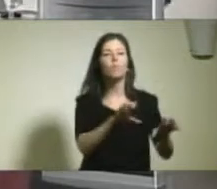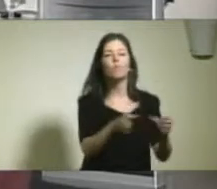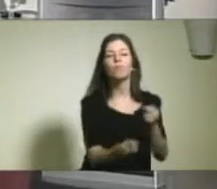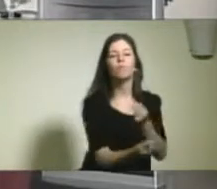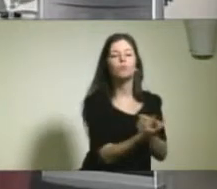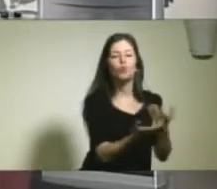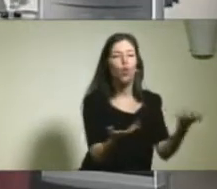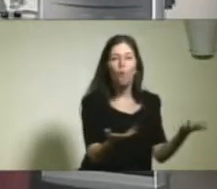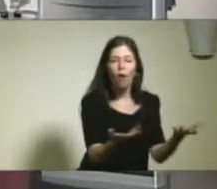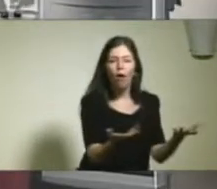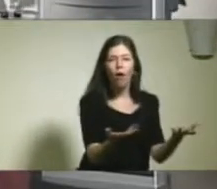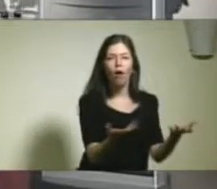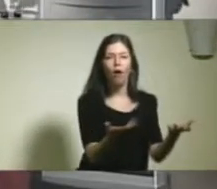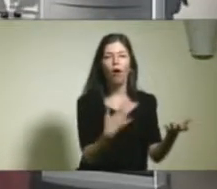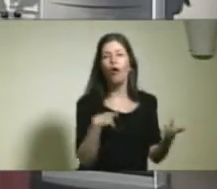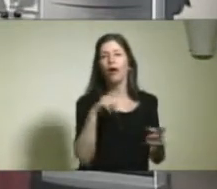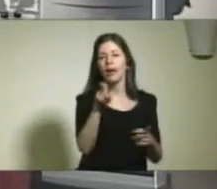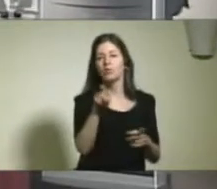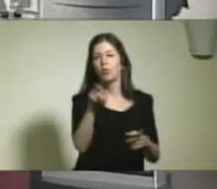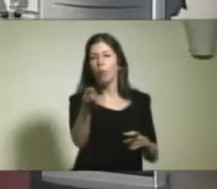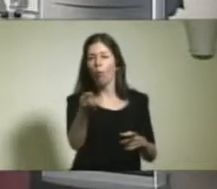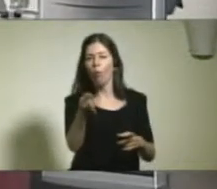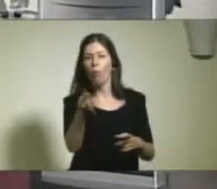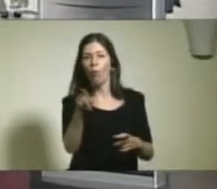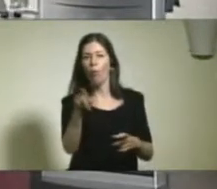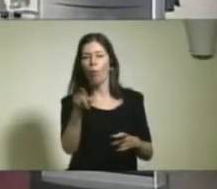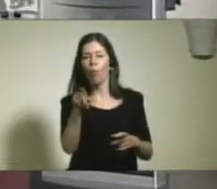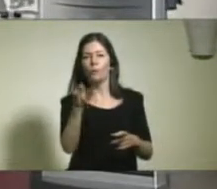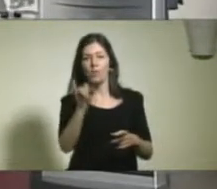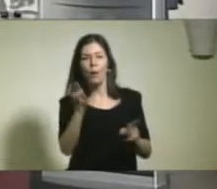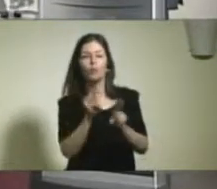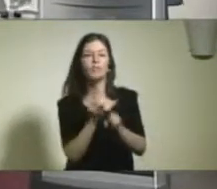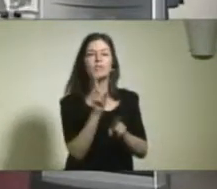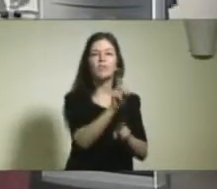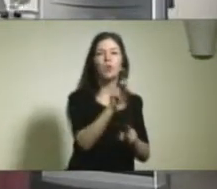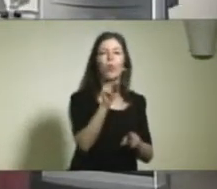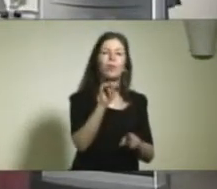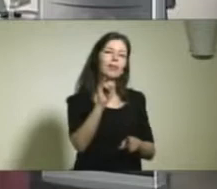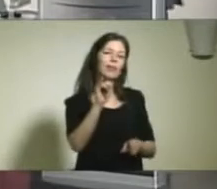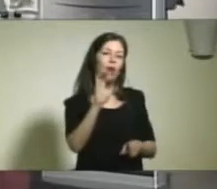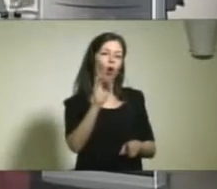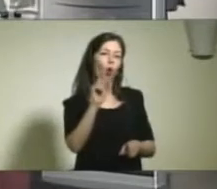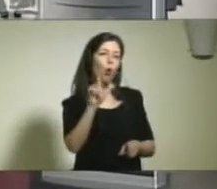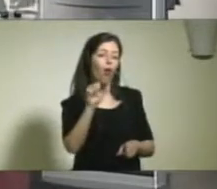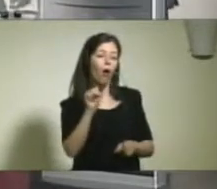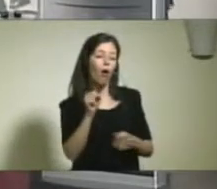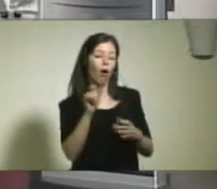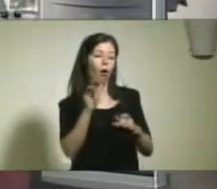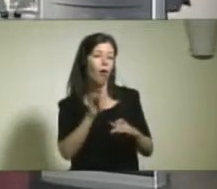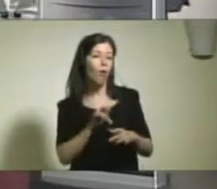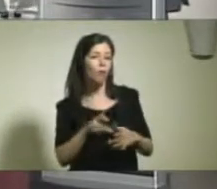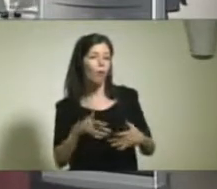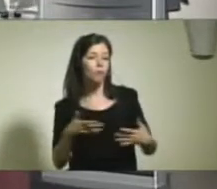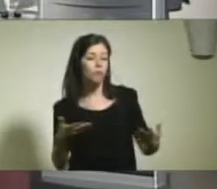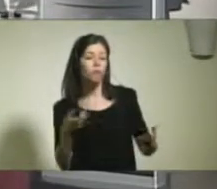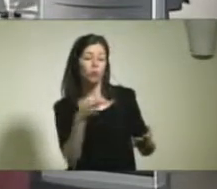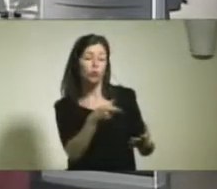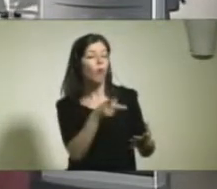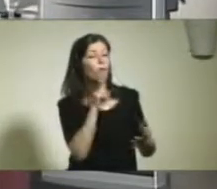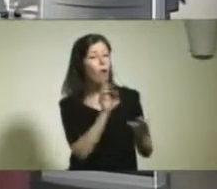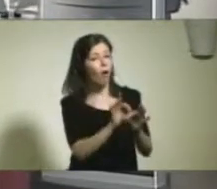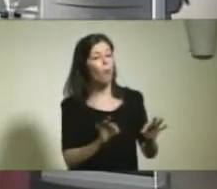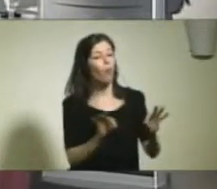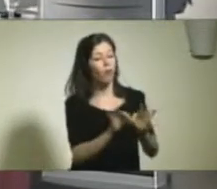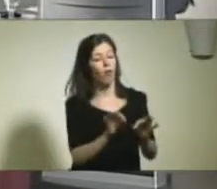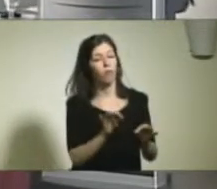question-là, autant à toi qu'à Nicolas, peut-être, là, parce que ça peut être un aspect important qui touche les gens